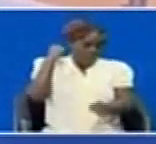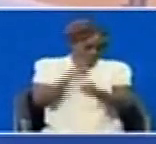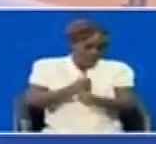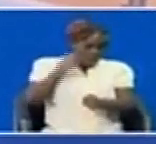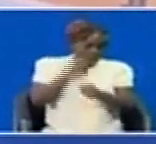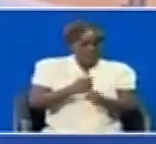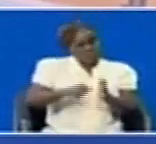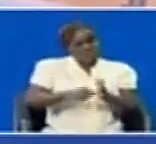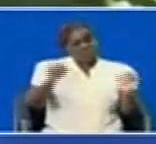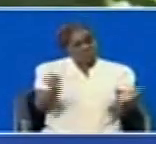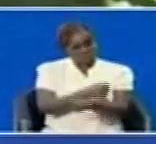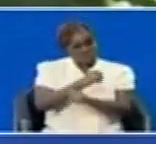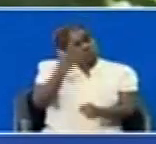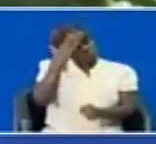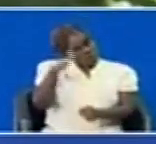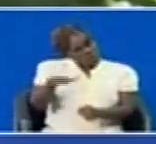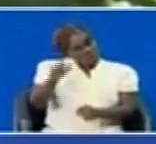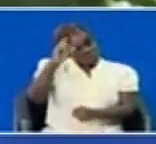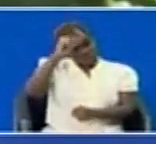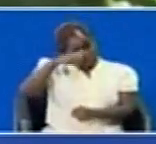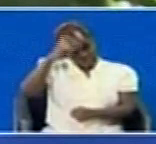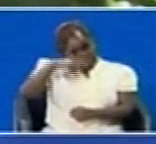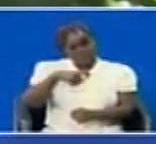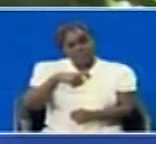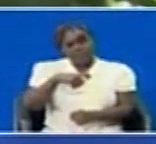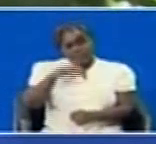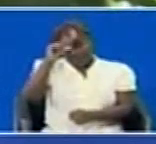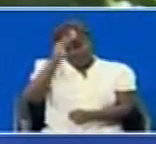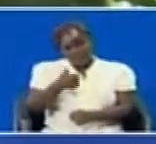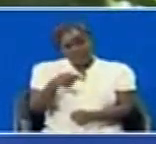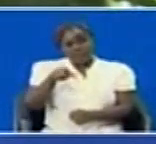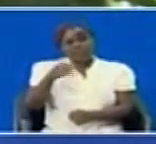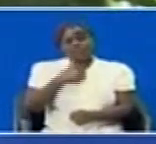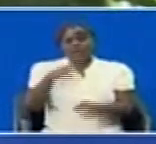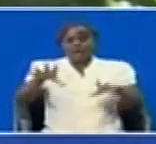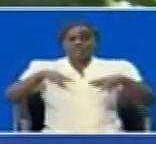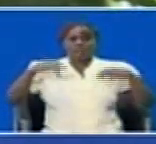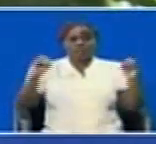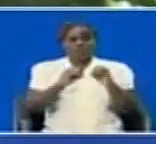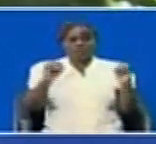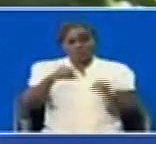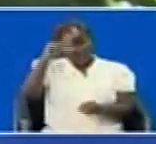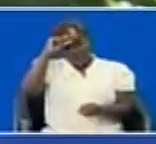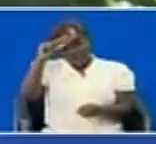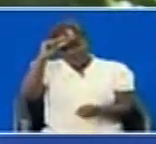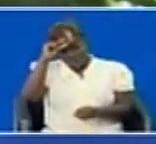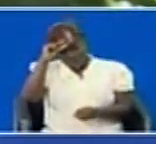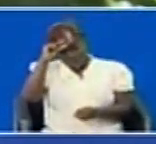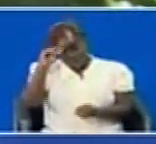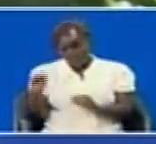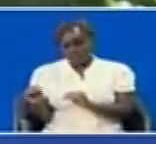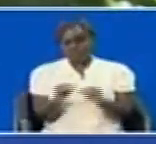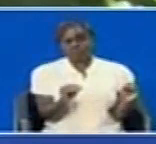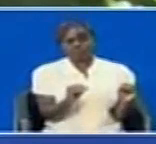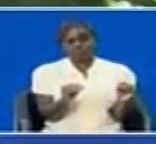sikuwa najua amesoma vile. Then nikaambiwa tena hawako wana accept government students wa kutransfer.